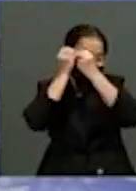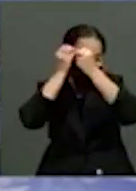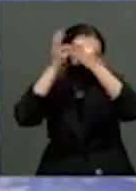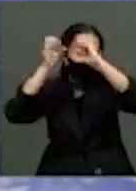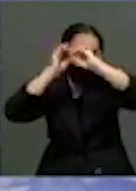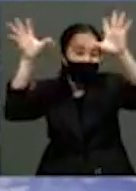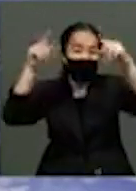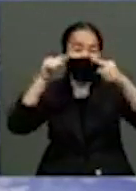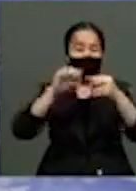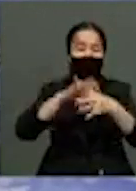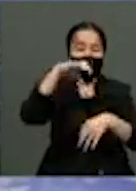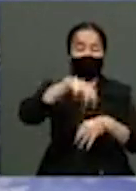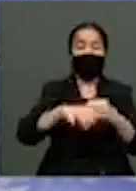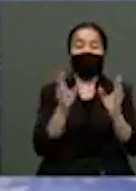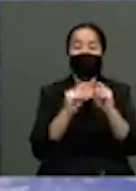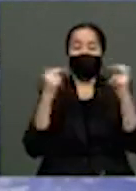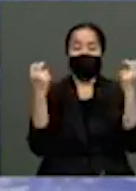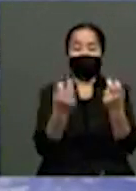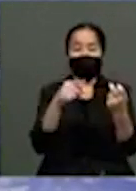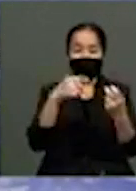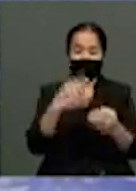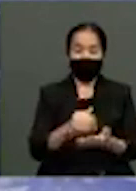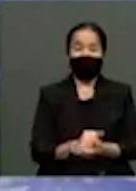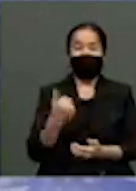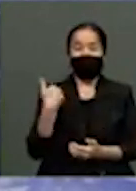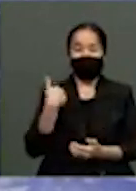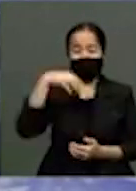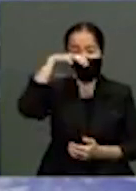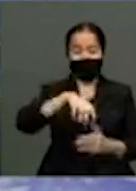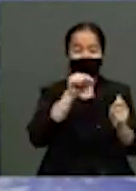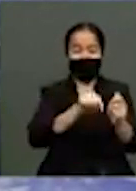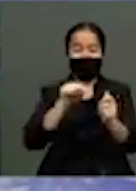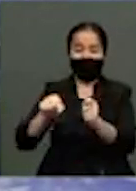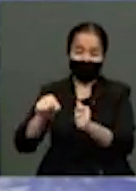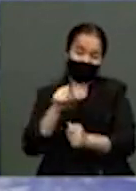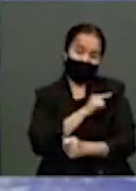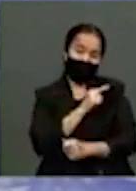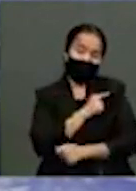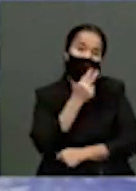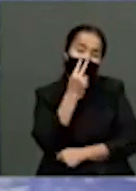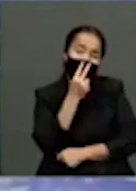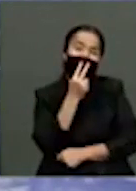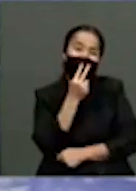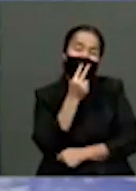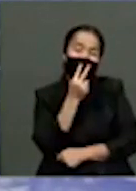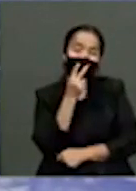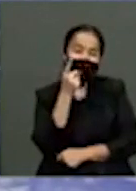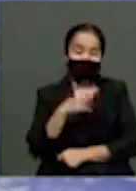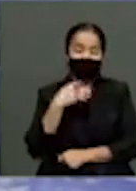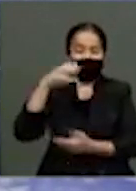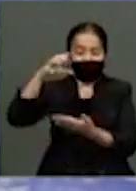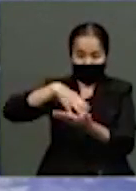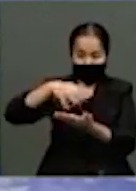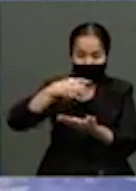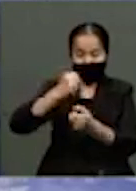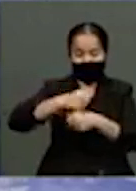การประชุมนะครับแล้วก็จะให้พื้นที่ทั้งหลายโดยทางสำนักงานเขตได้สะท้อนภาพนี้แล้วก็รายงานถึง